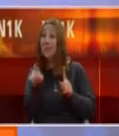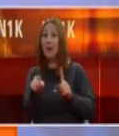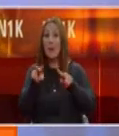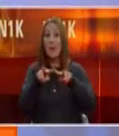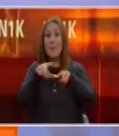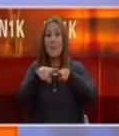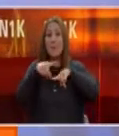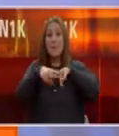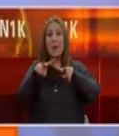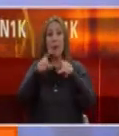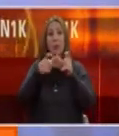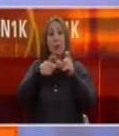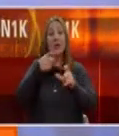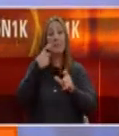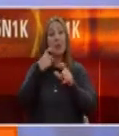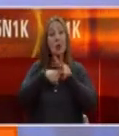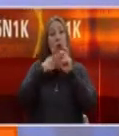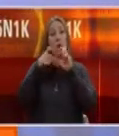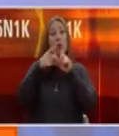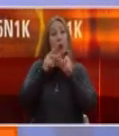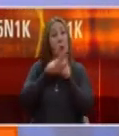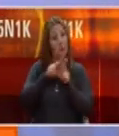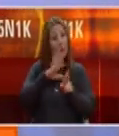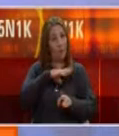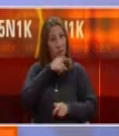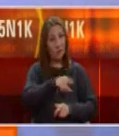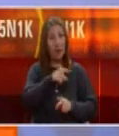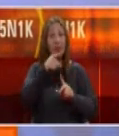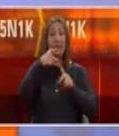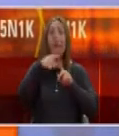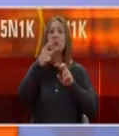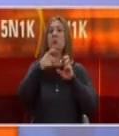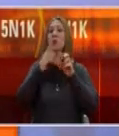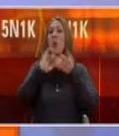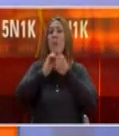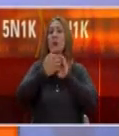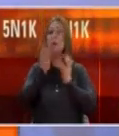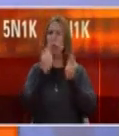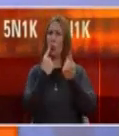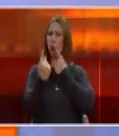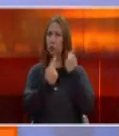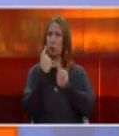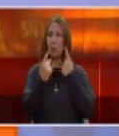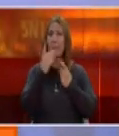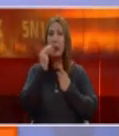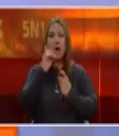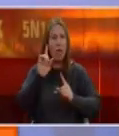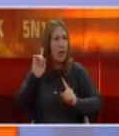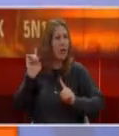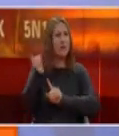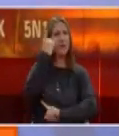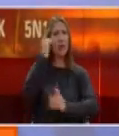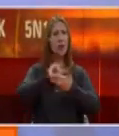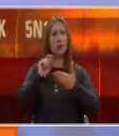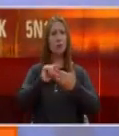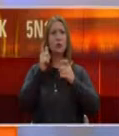Mahmut Eski Yörük var. Tiresüt Kooperatifi. Tiresüt Kooperatifi çok konuşuluyor. Bir efsane yazdınız siz